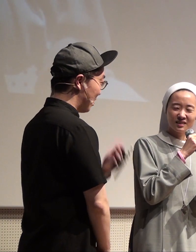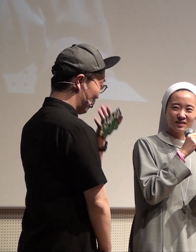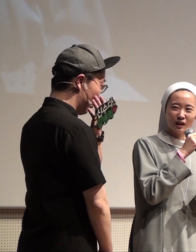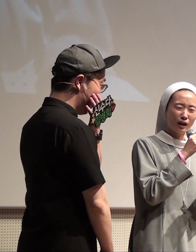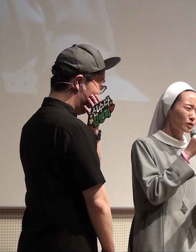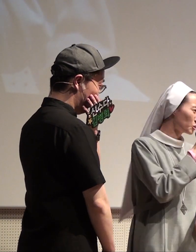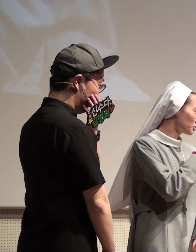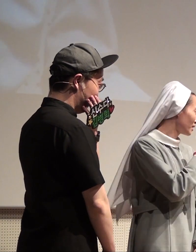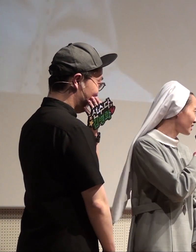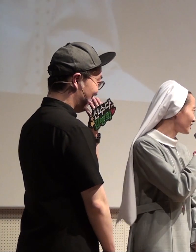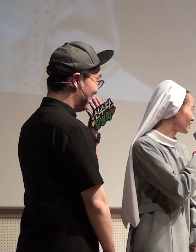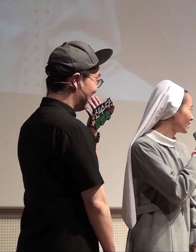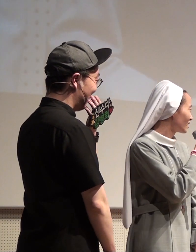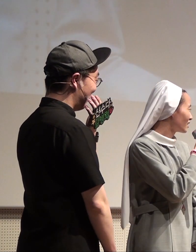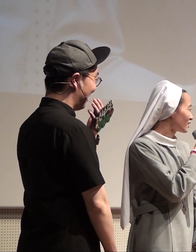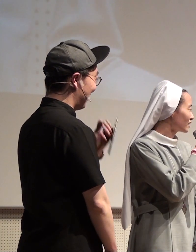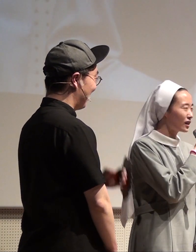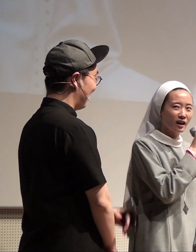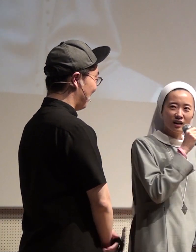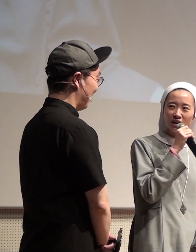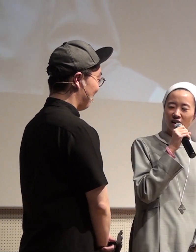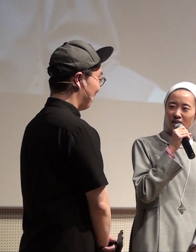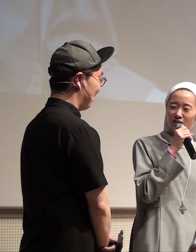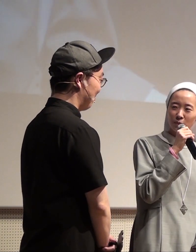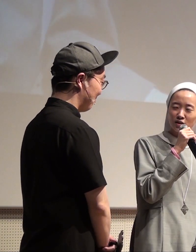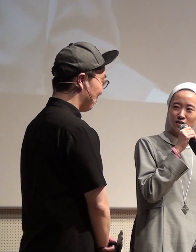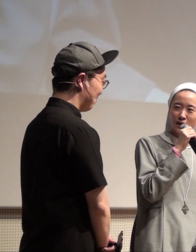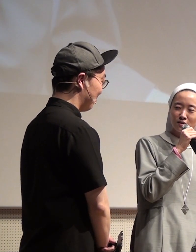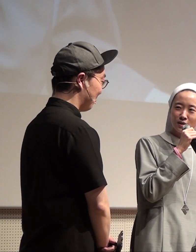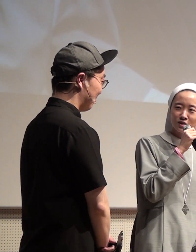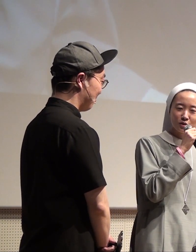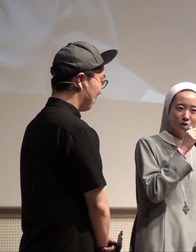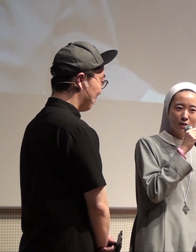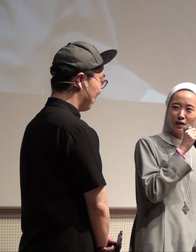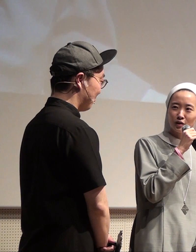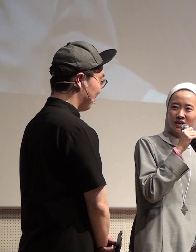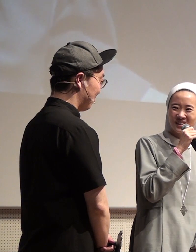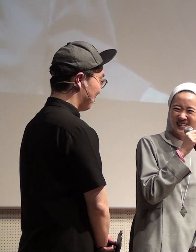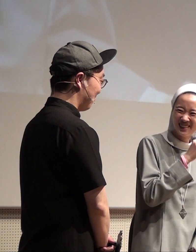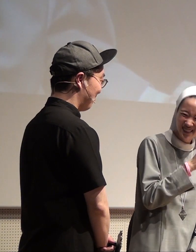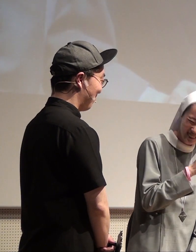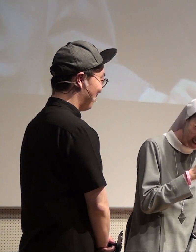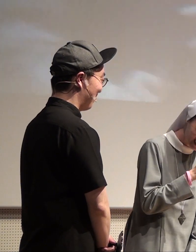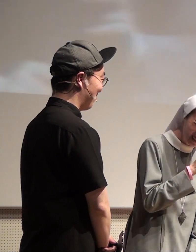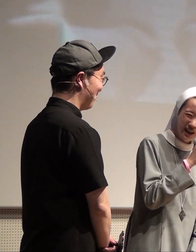네. 좋은 말, 좋은 말. 아, 좋은 말은, 네, 아까 말씀하신 것처럼 한결.